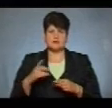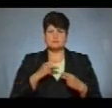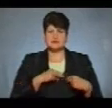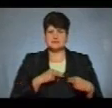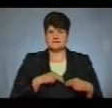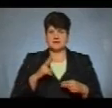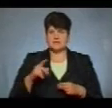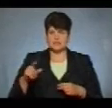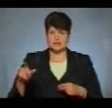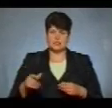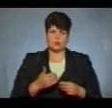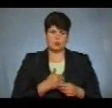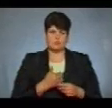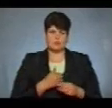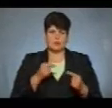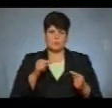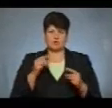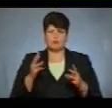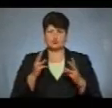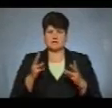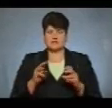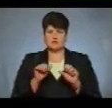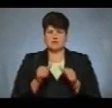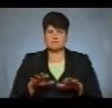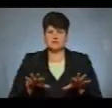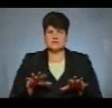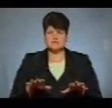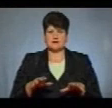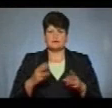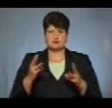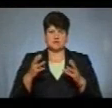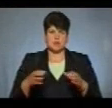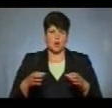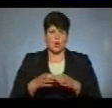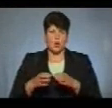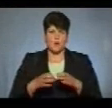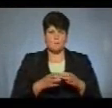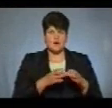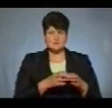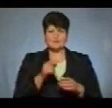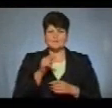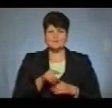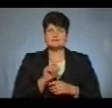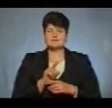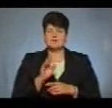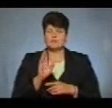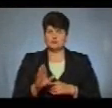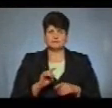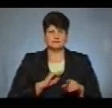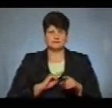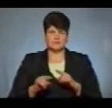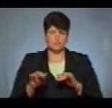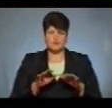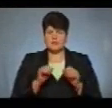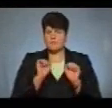працівники добровільних протипожежних формувань, місцевих пожежних команд. Їхнє завдання буде – це оперативне реагування на